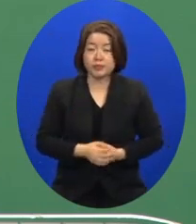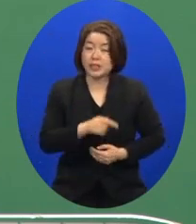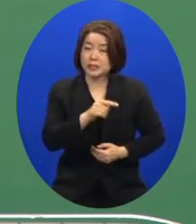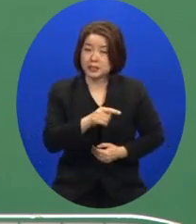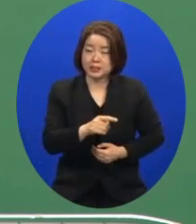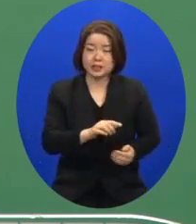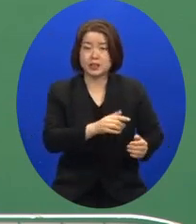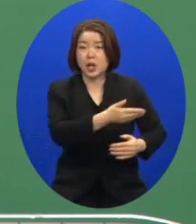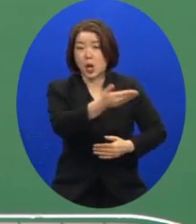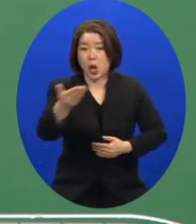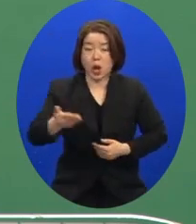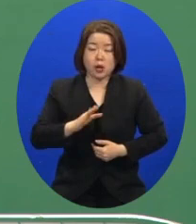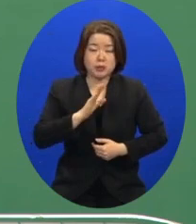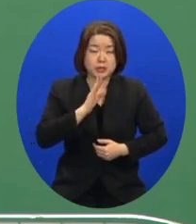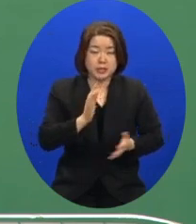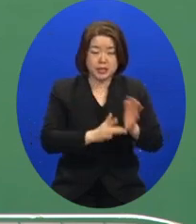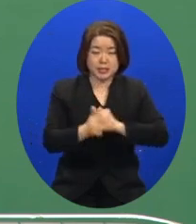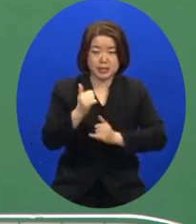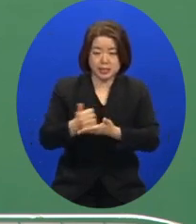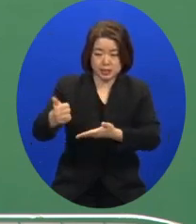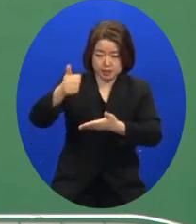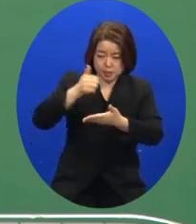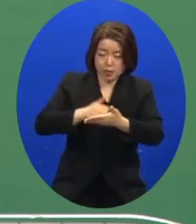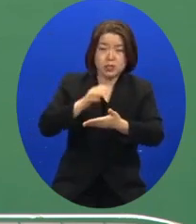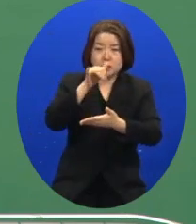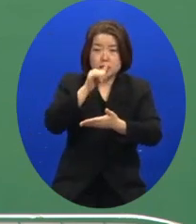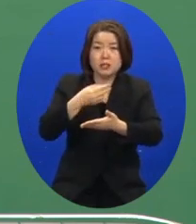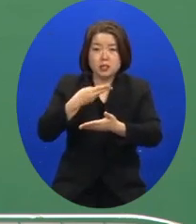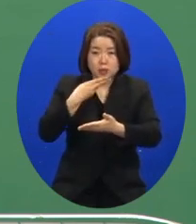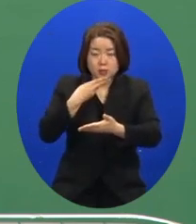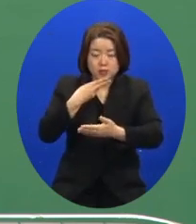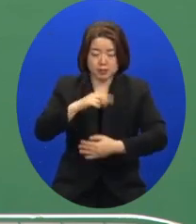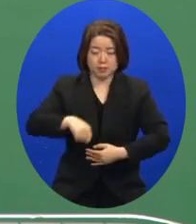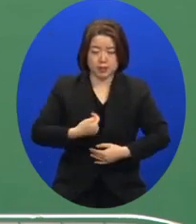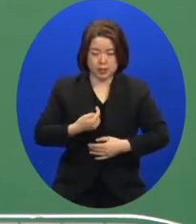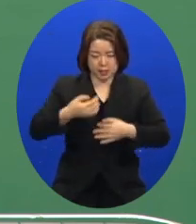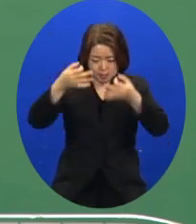이것이 여러분이 진짜 예수님을 영접했는지를 여러분